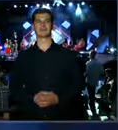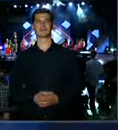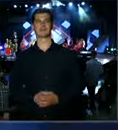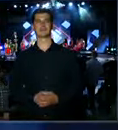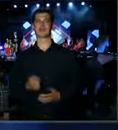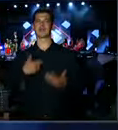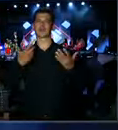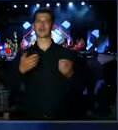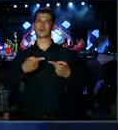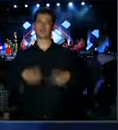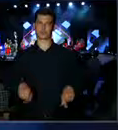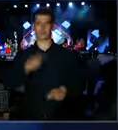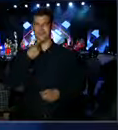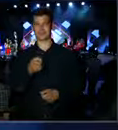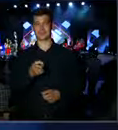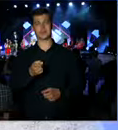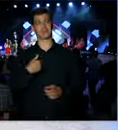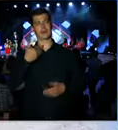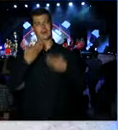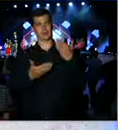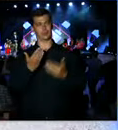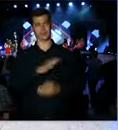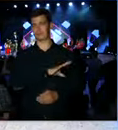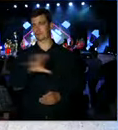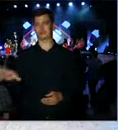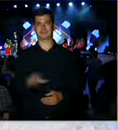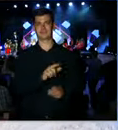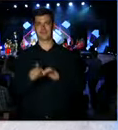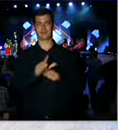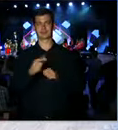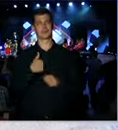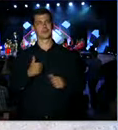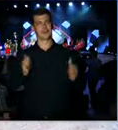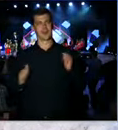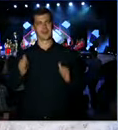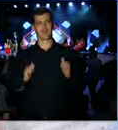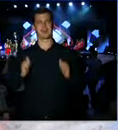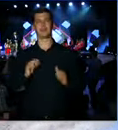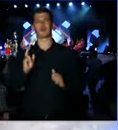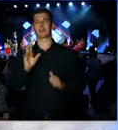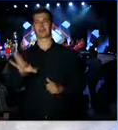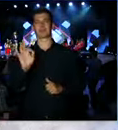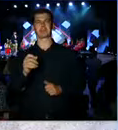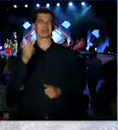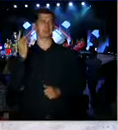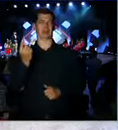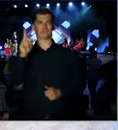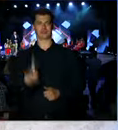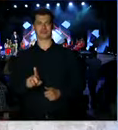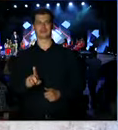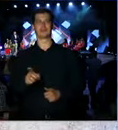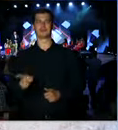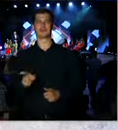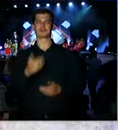Ja chciałam tylko krótko powiedzieć, że gratuluję wszystkim dziewczynom i z niecierpliwością czekamy na główny werdykt.